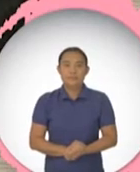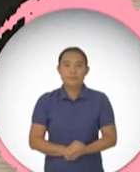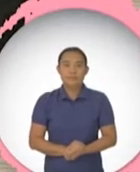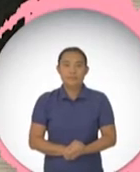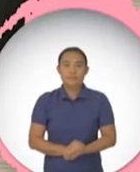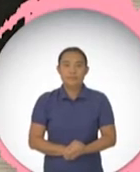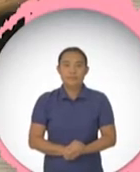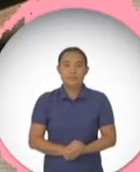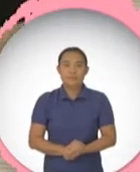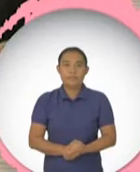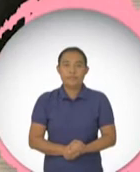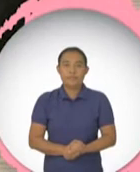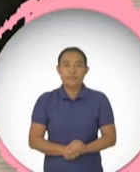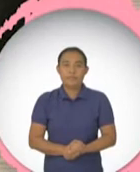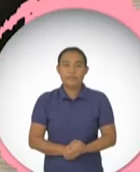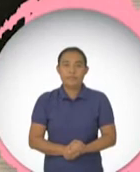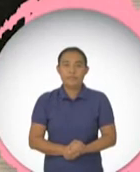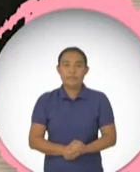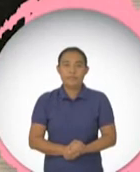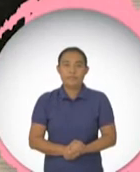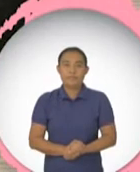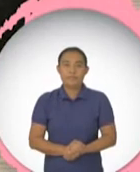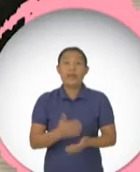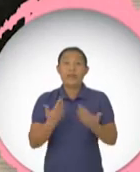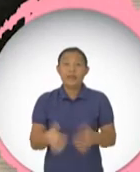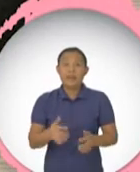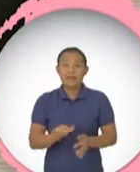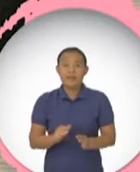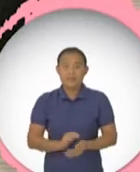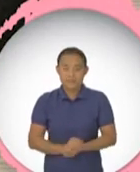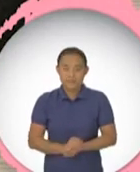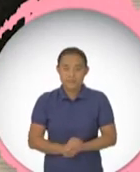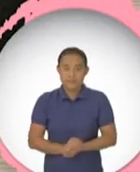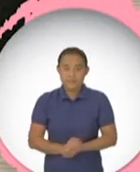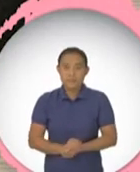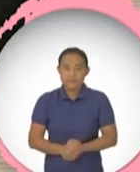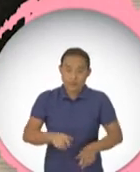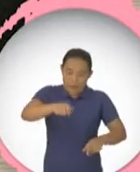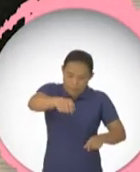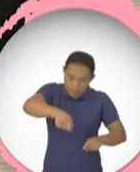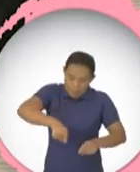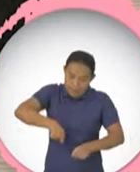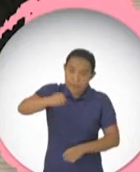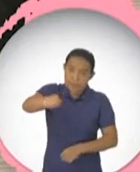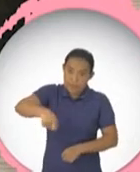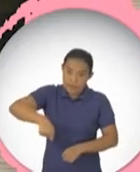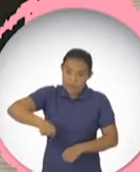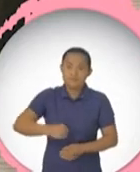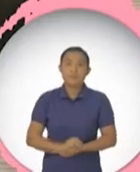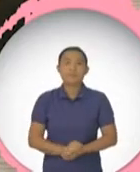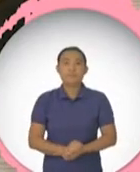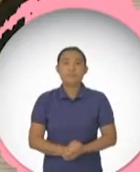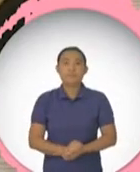ค่ะแล้วเราก็ตัดได้เลย ครับโหพายเล็กนี่ก็ช่วยในเรื่องของการกะการขั้นเส้นตรง มันอาจจะมี